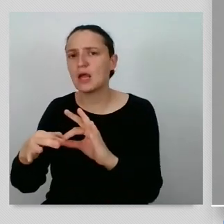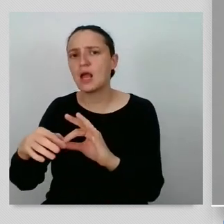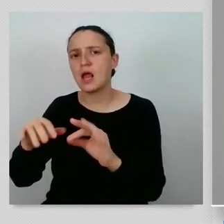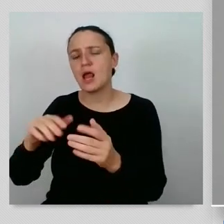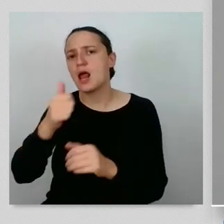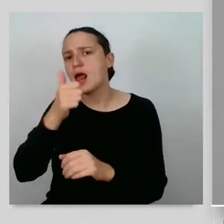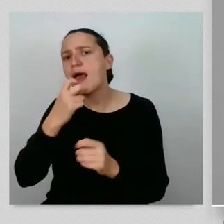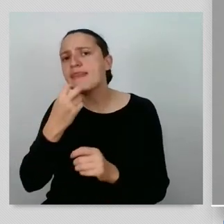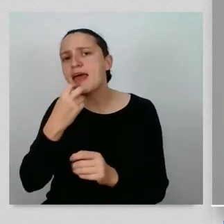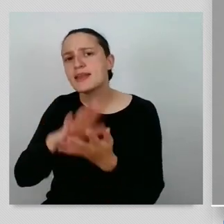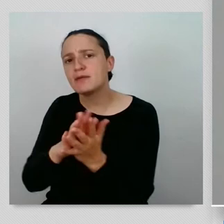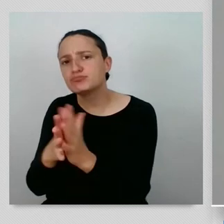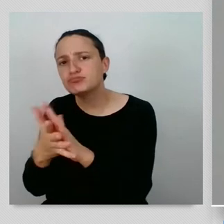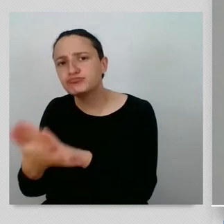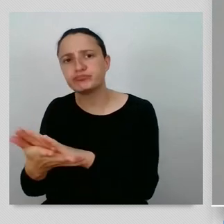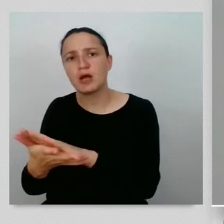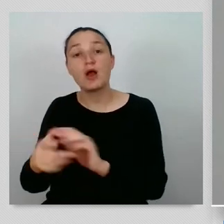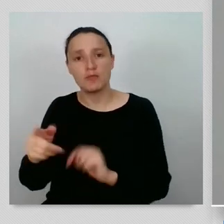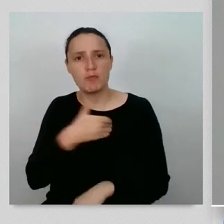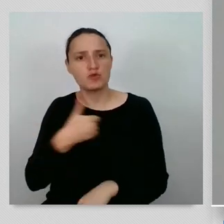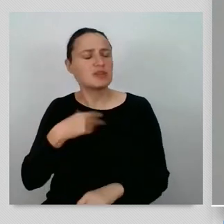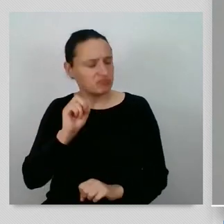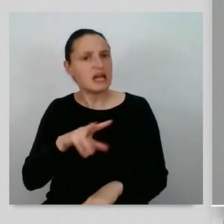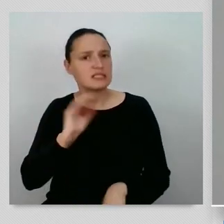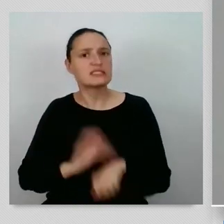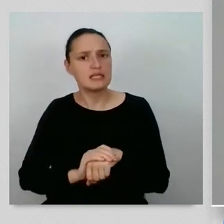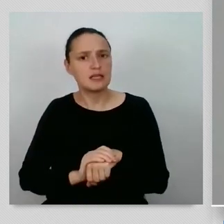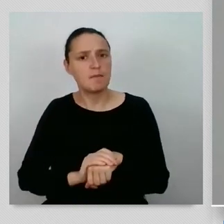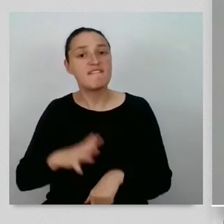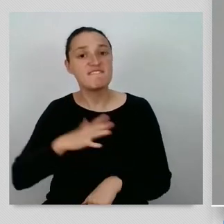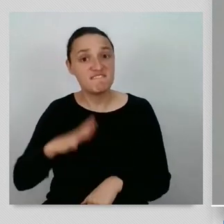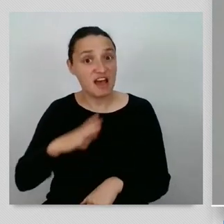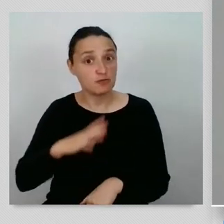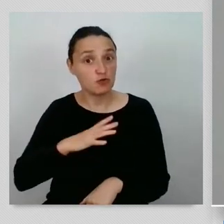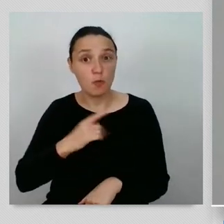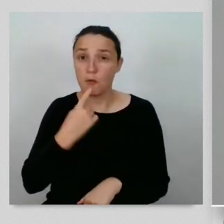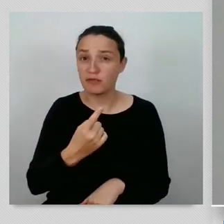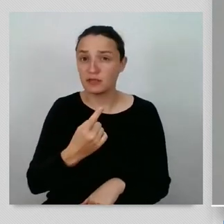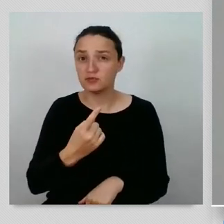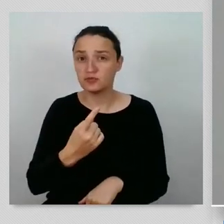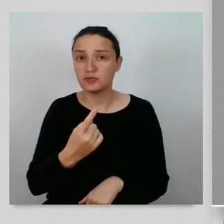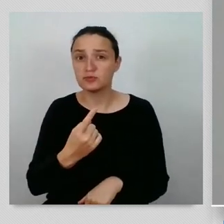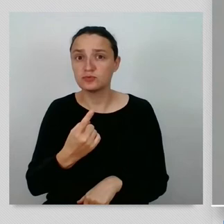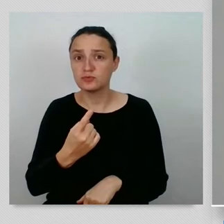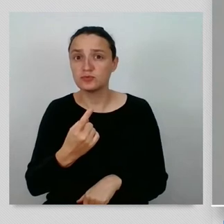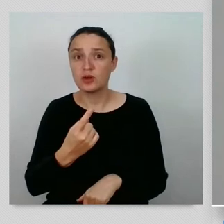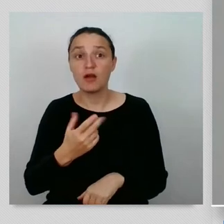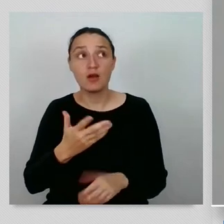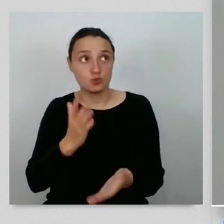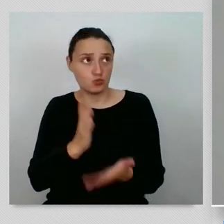transformacji energetycznej w Polsce. I tutaj myślę, że warto, żeby mówię o tych dwóch niemal